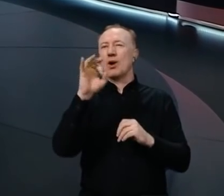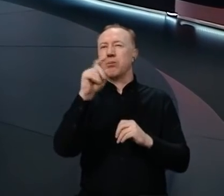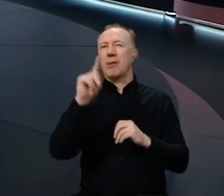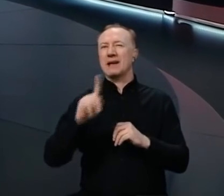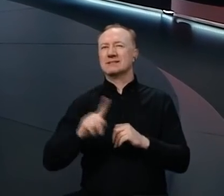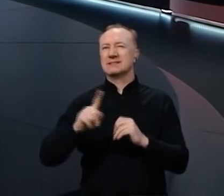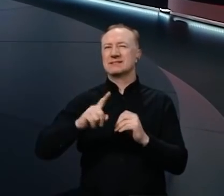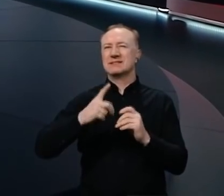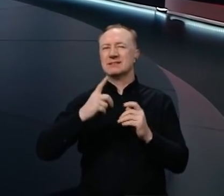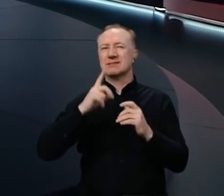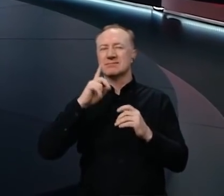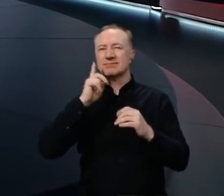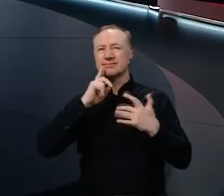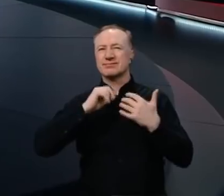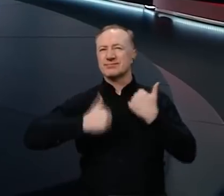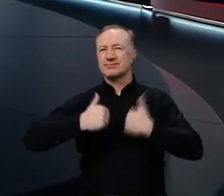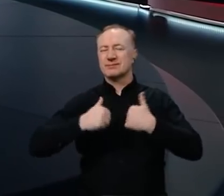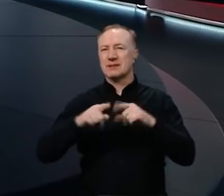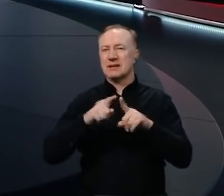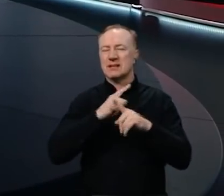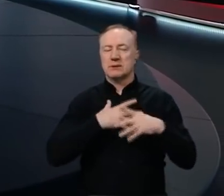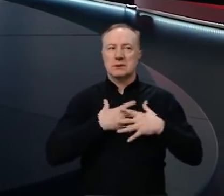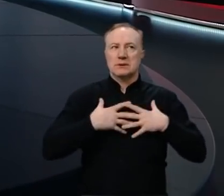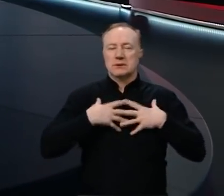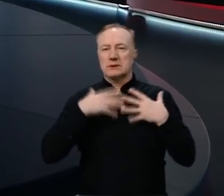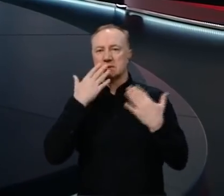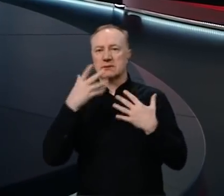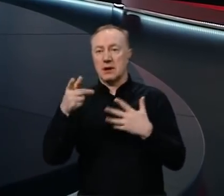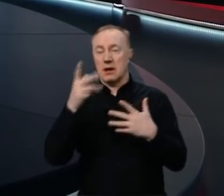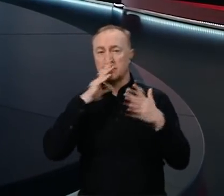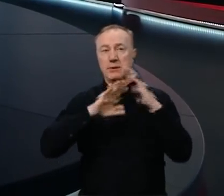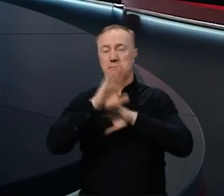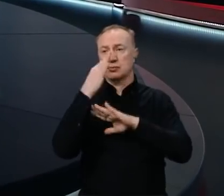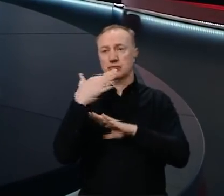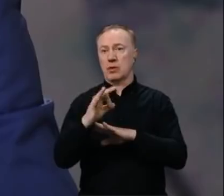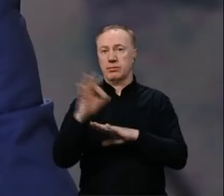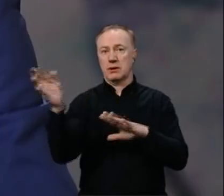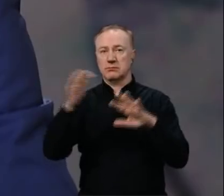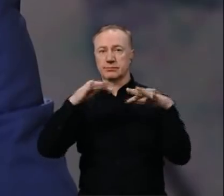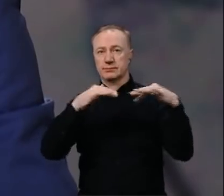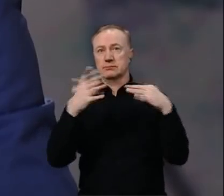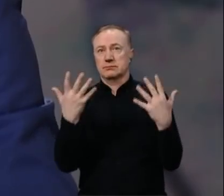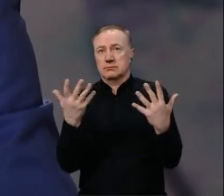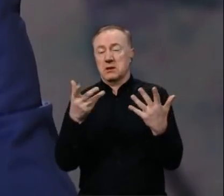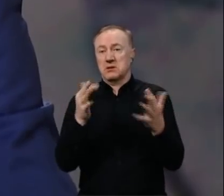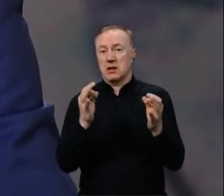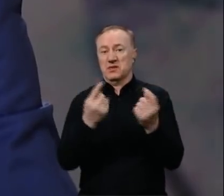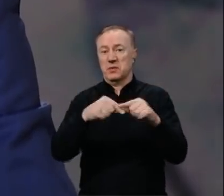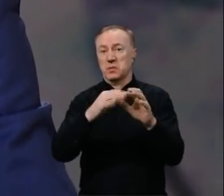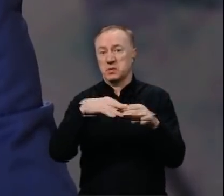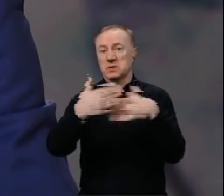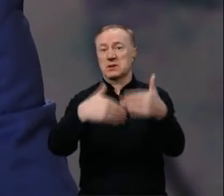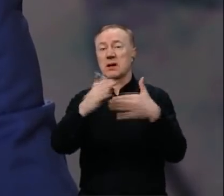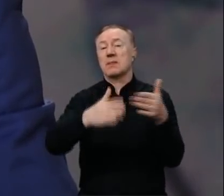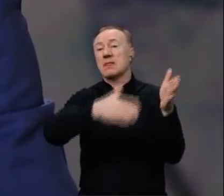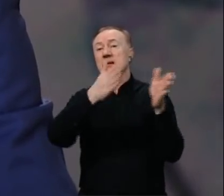i i myślał o innym może scenariuszu a nie grze w Legii a pokazał się z bardzo dobrej strony I to się sprawdziło teraz pewnie następnie